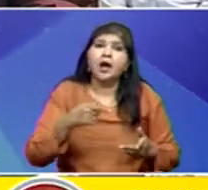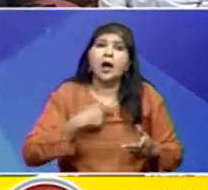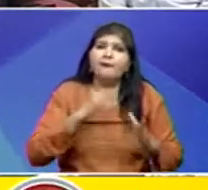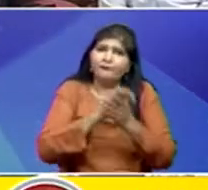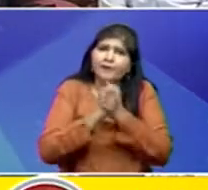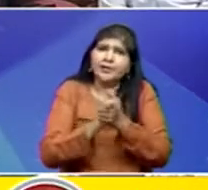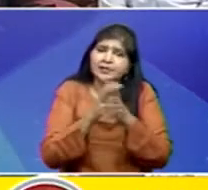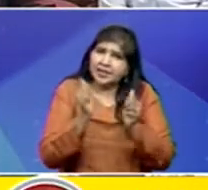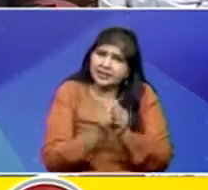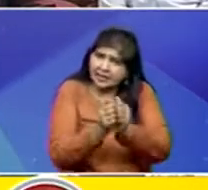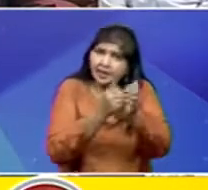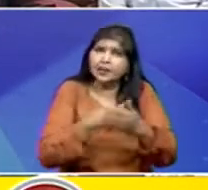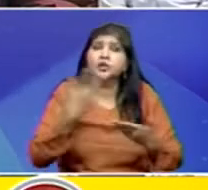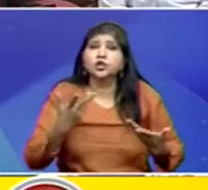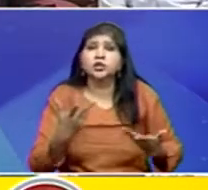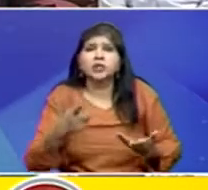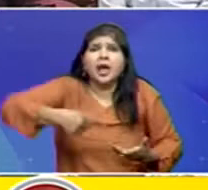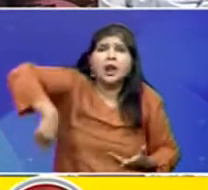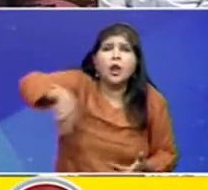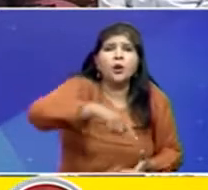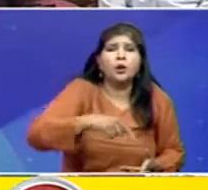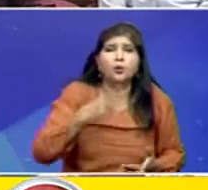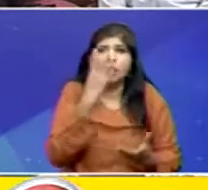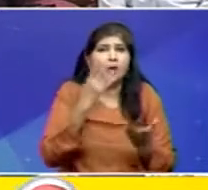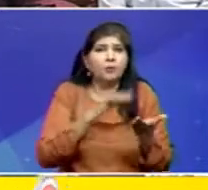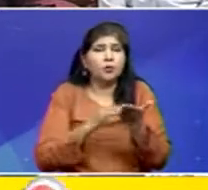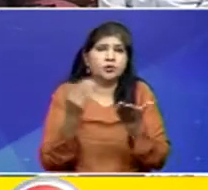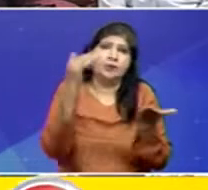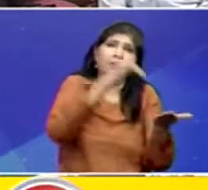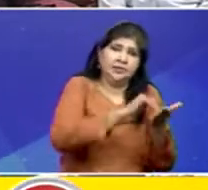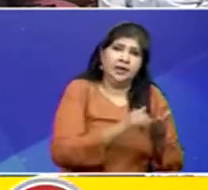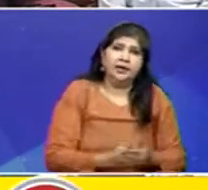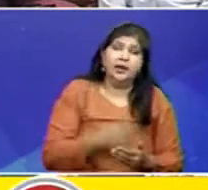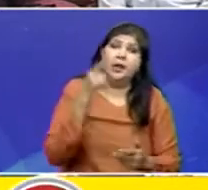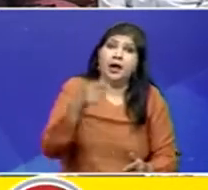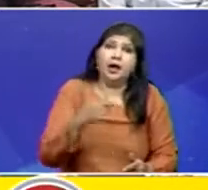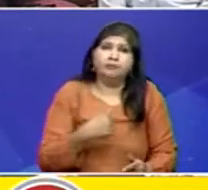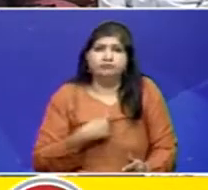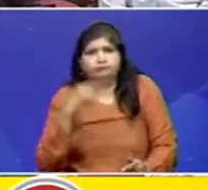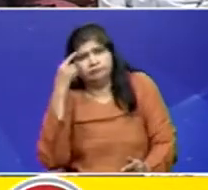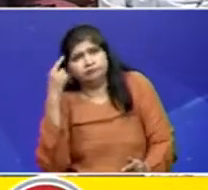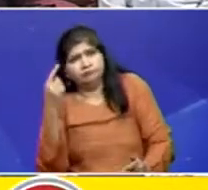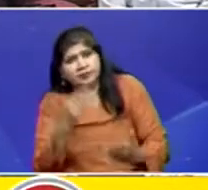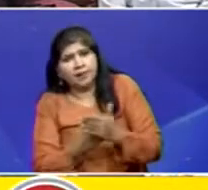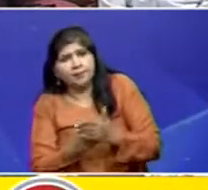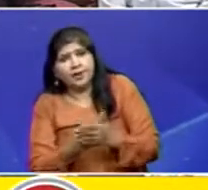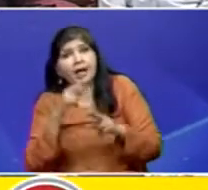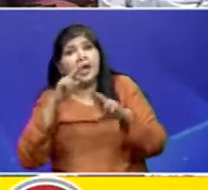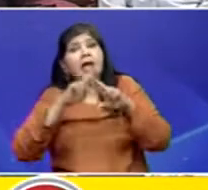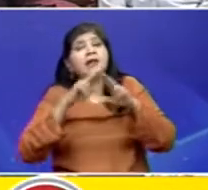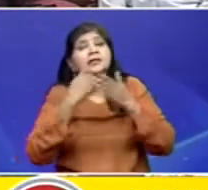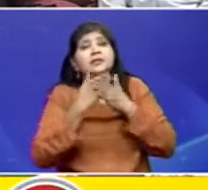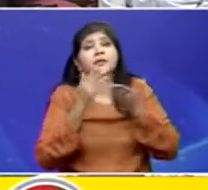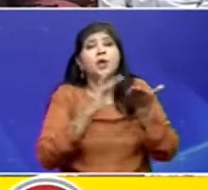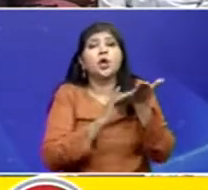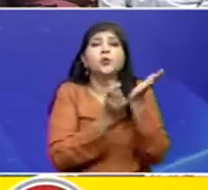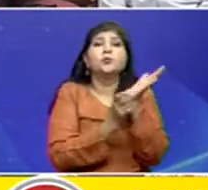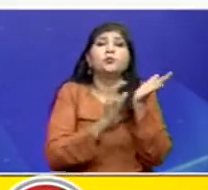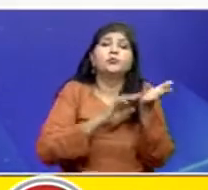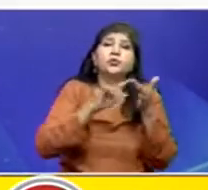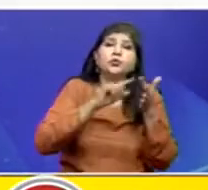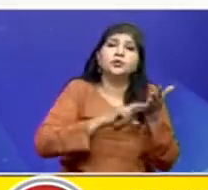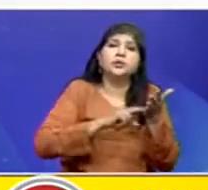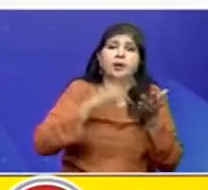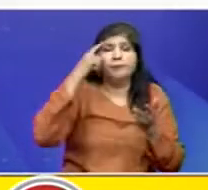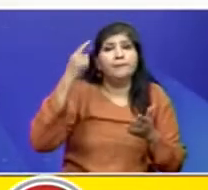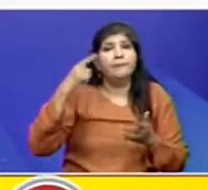के साथ किसी स्थानीय मुजियम को देखने जाएग आप अपना अनुभाव हैश्टेग मुजियम मेमरीज के